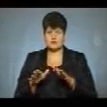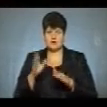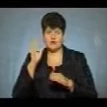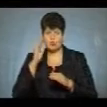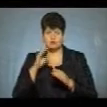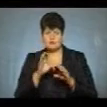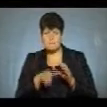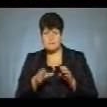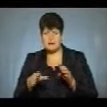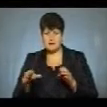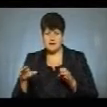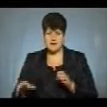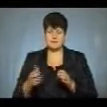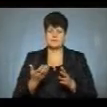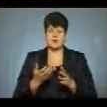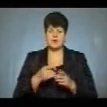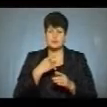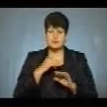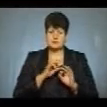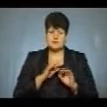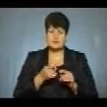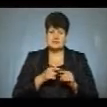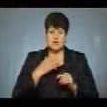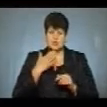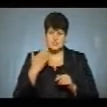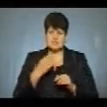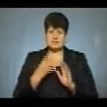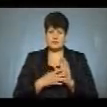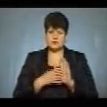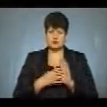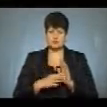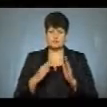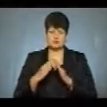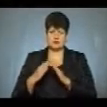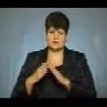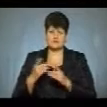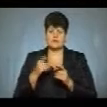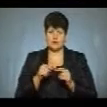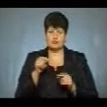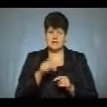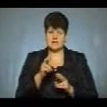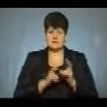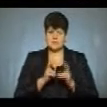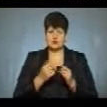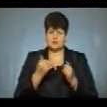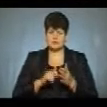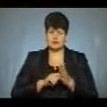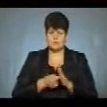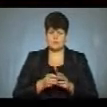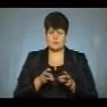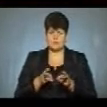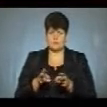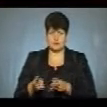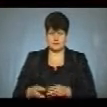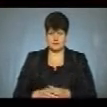Менеджер балансоутримувача Тетяна Орлова розповідає, це останній з 90 житлових будинків, у якому їхнє підприємство сьогодні запускає опалення. Тільки